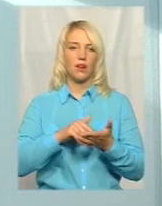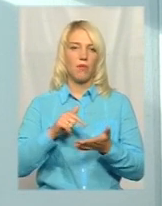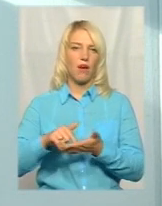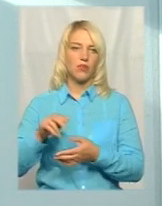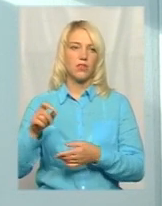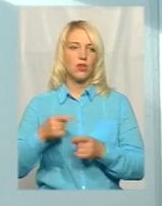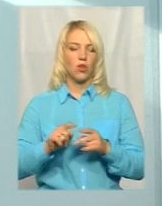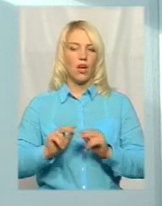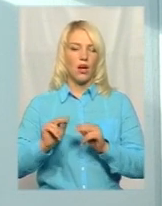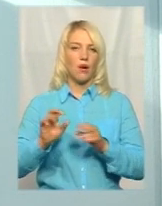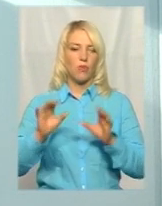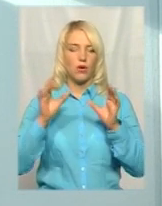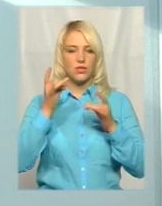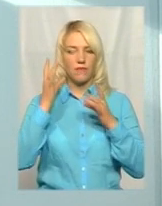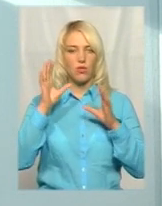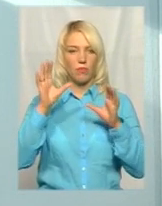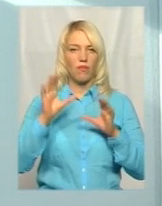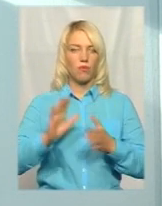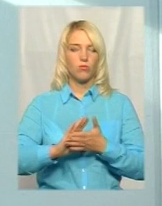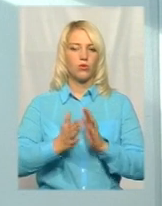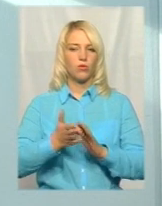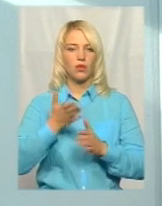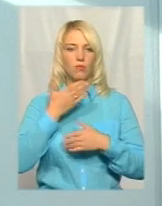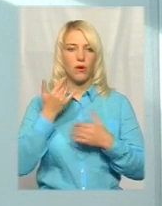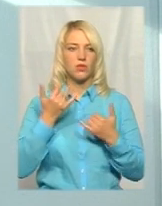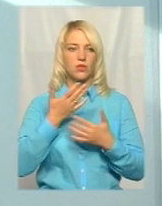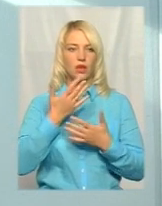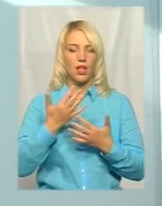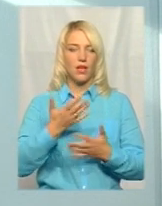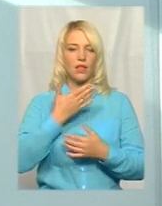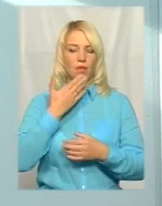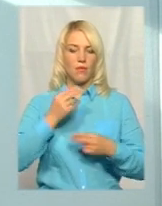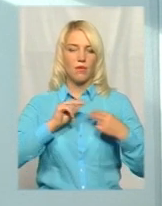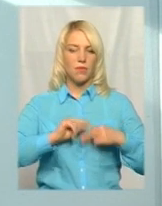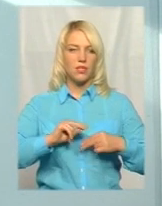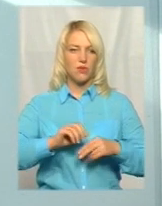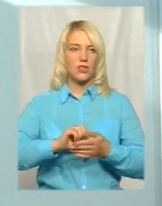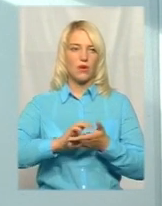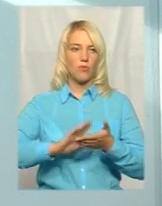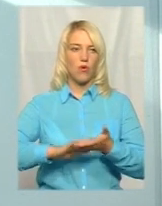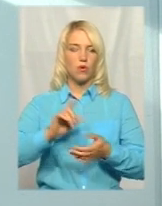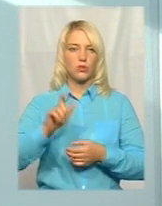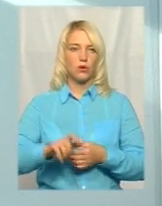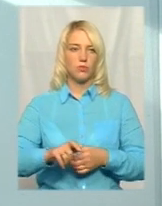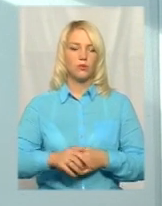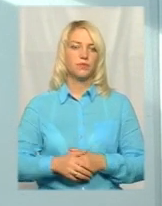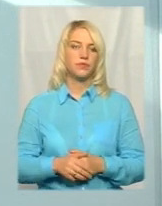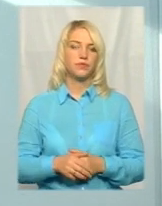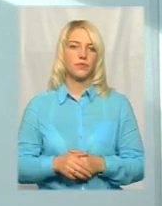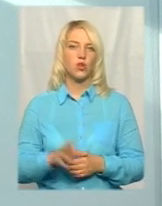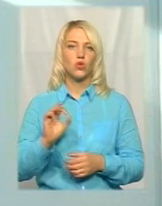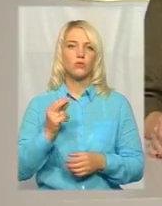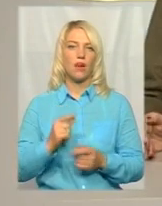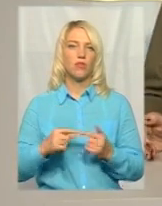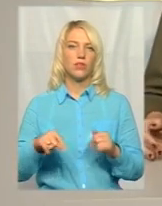по цивільно-правовому договору немає, оскільки немає працівника, застрахованої особи саме по соціальній сфері. І